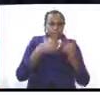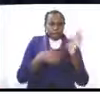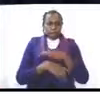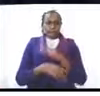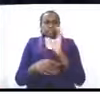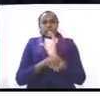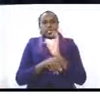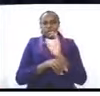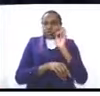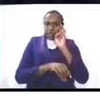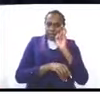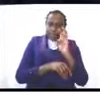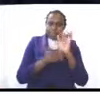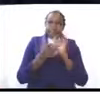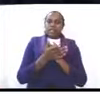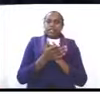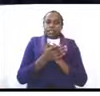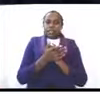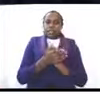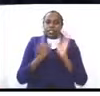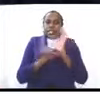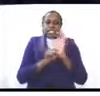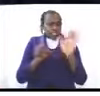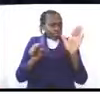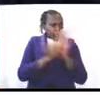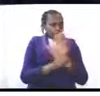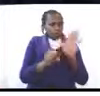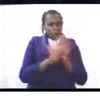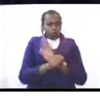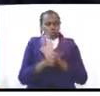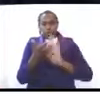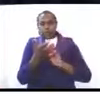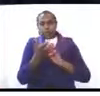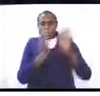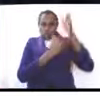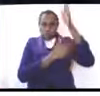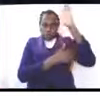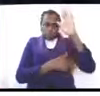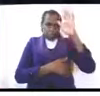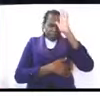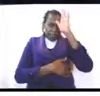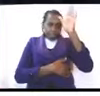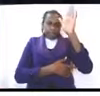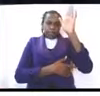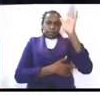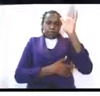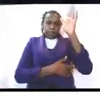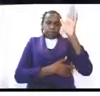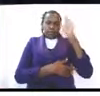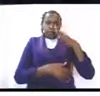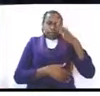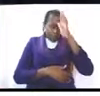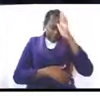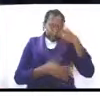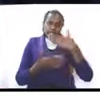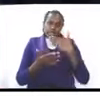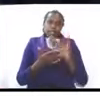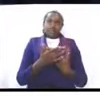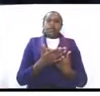makanisani tupate kuona yamejaa. Sifa na shukrani ni kwako Mungu. Baba ni